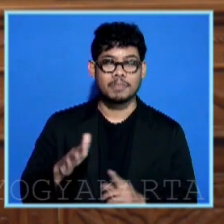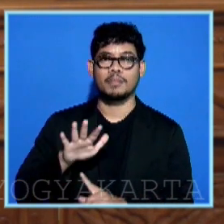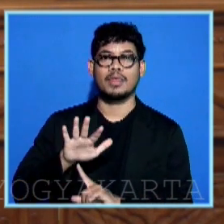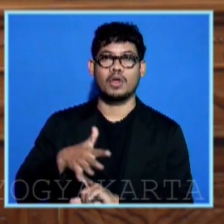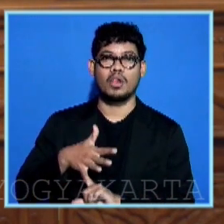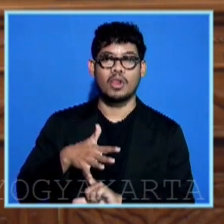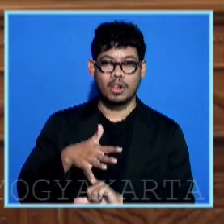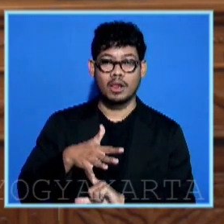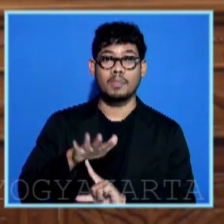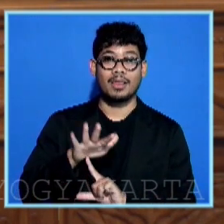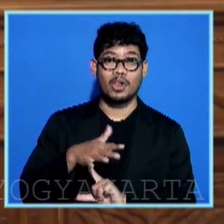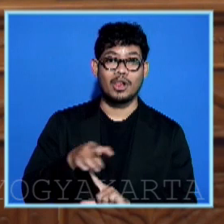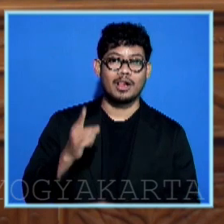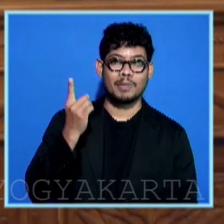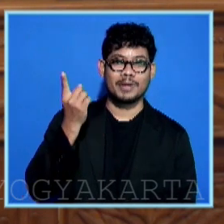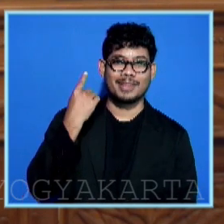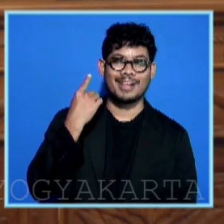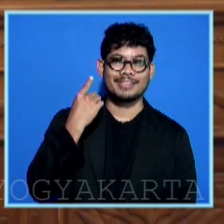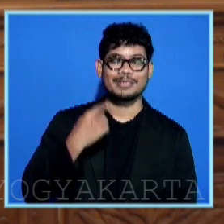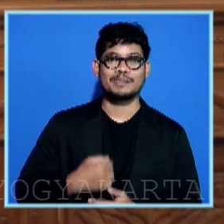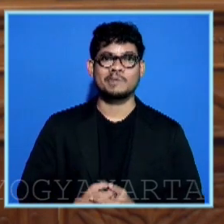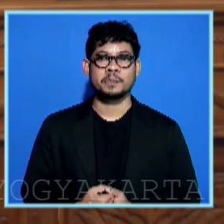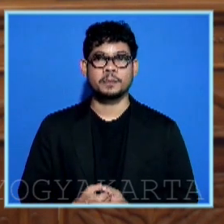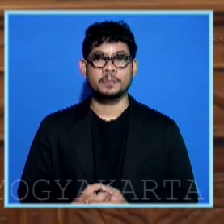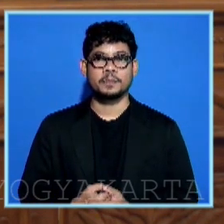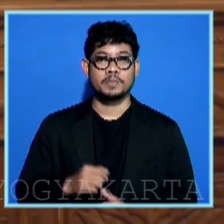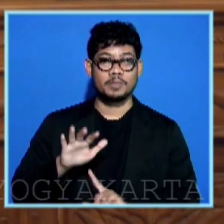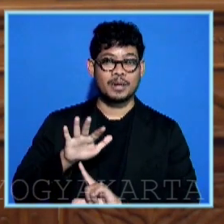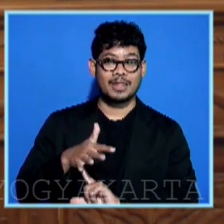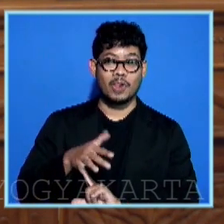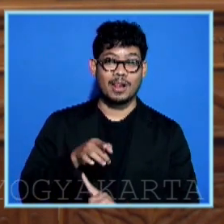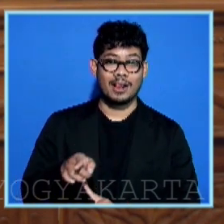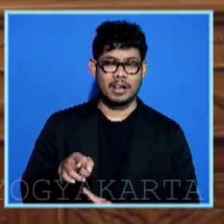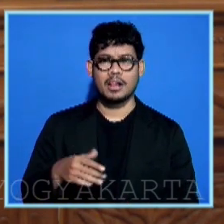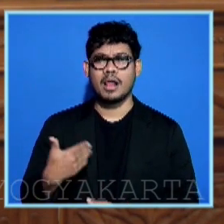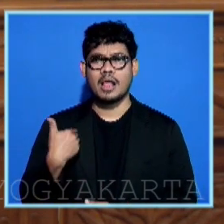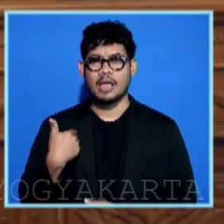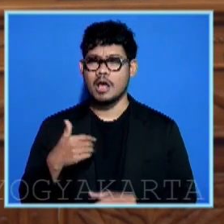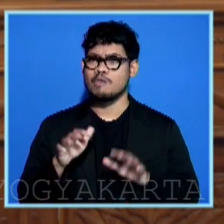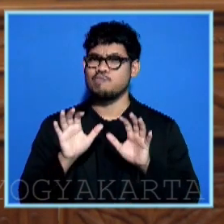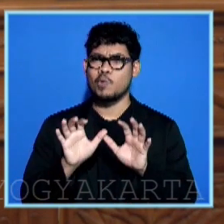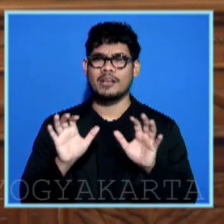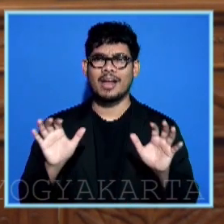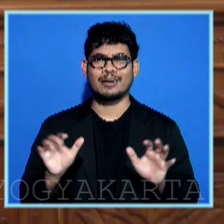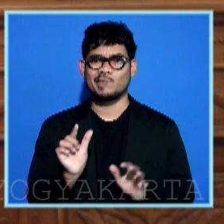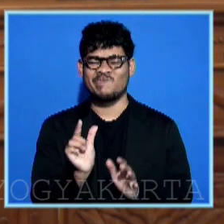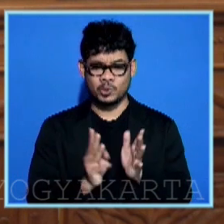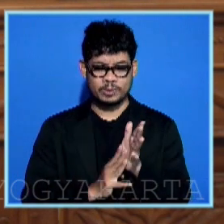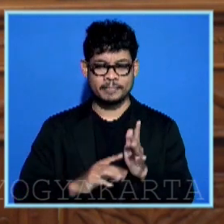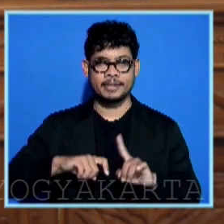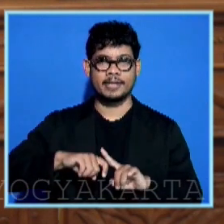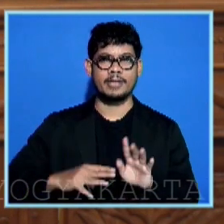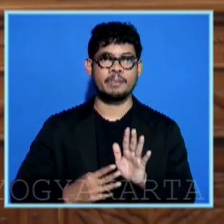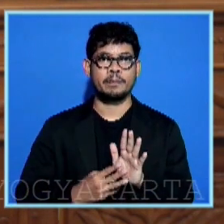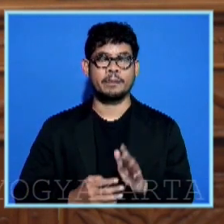Koperasi UKM Perindustrian Perdagangan Kabupaten Bantul ngawontenaken bazar UMKM. Bazar menika kitipun